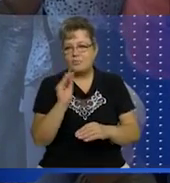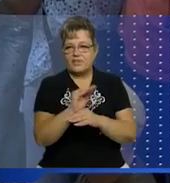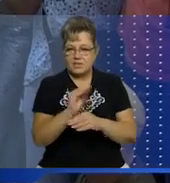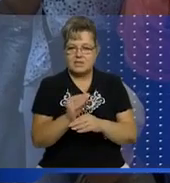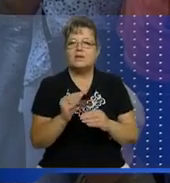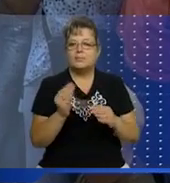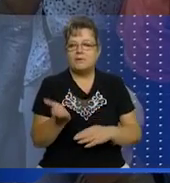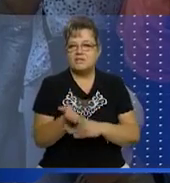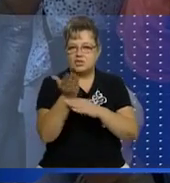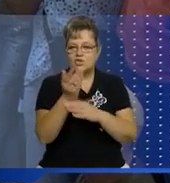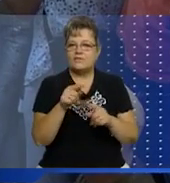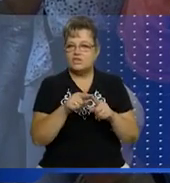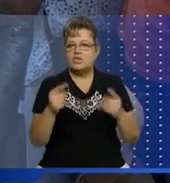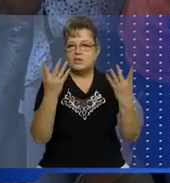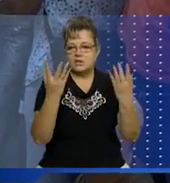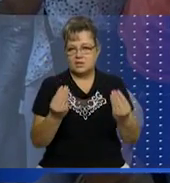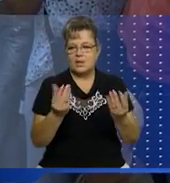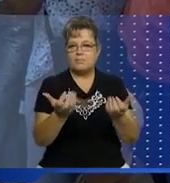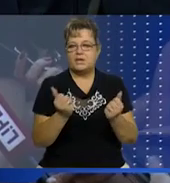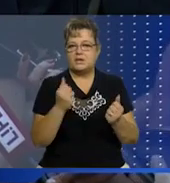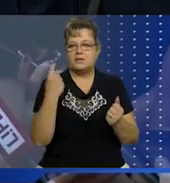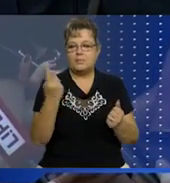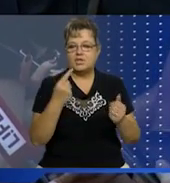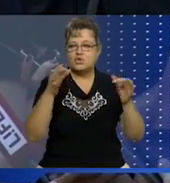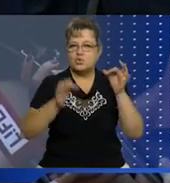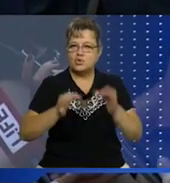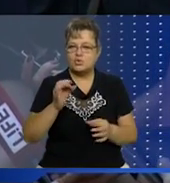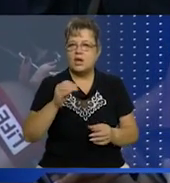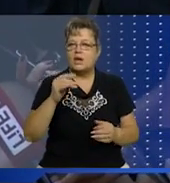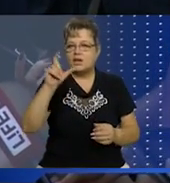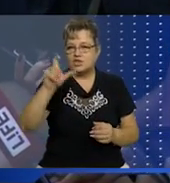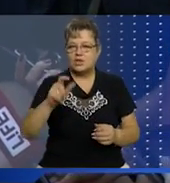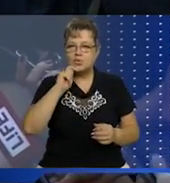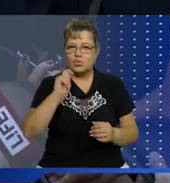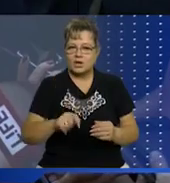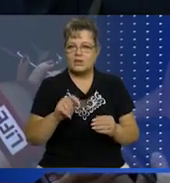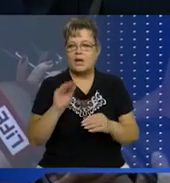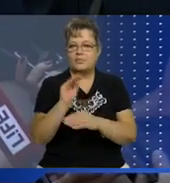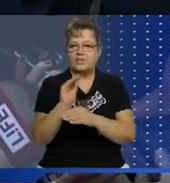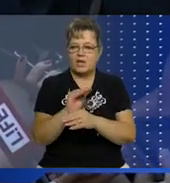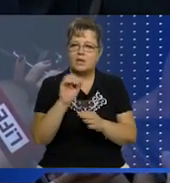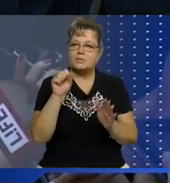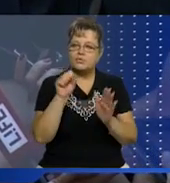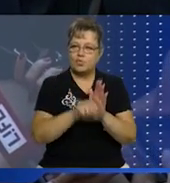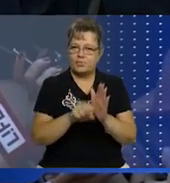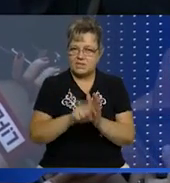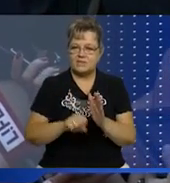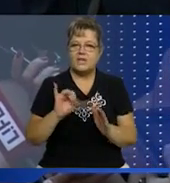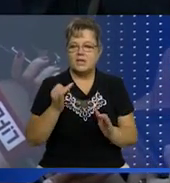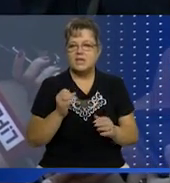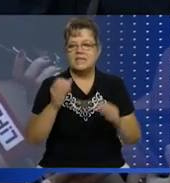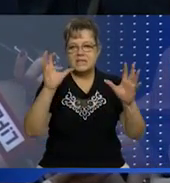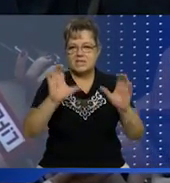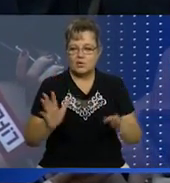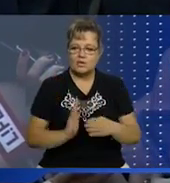пожелание поддержал. Решение в течение 10 дней примет Ростовский областной суд. Напомню, гражданку Украины обвиняют в убийстве, покушении на преступление